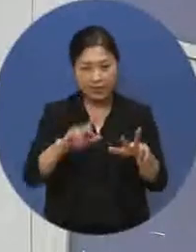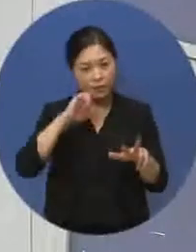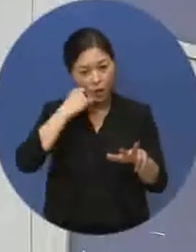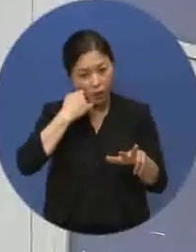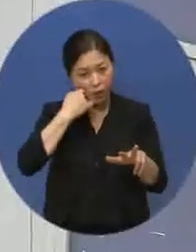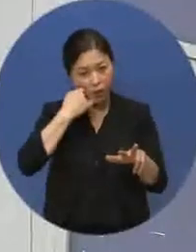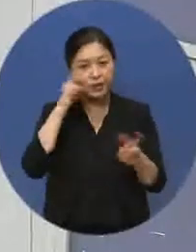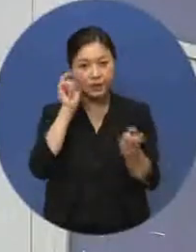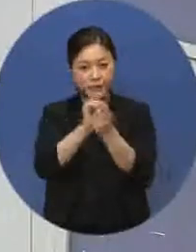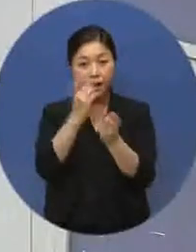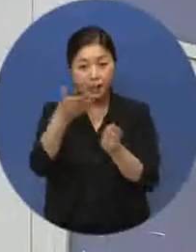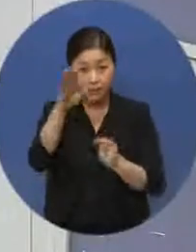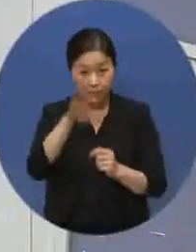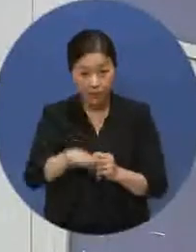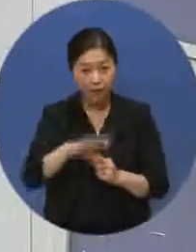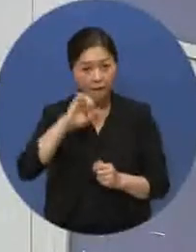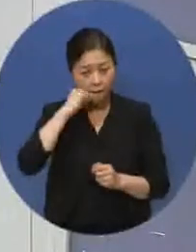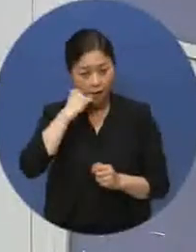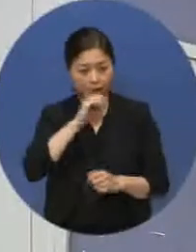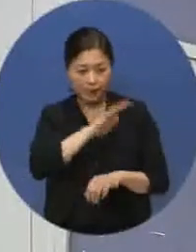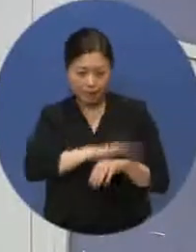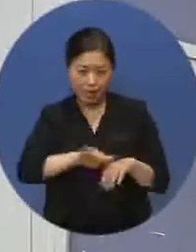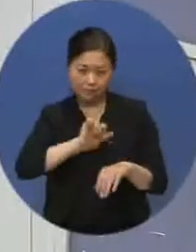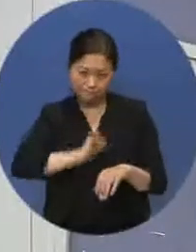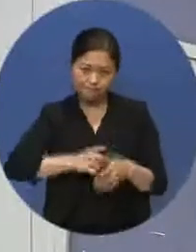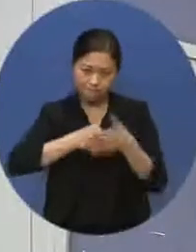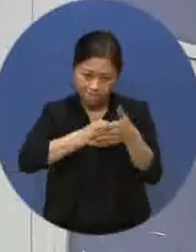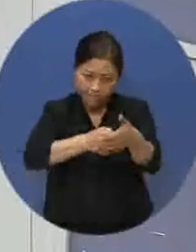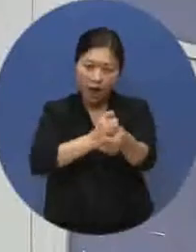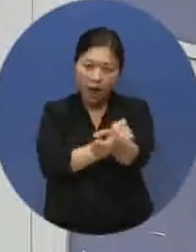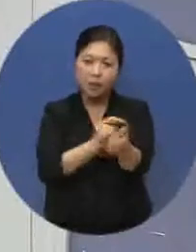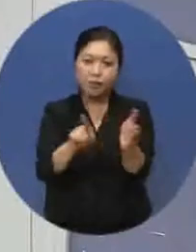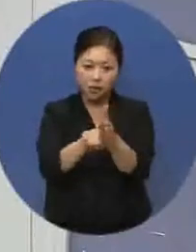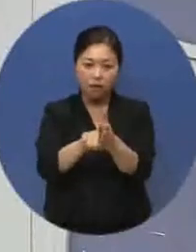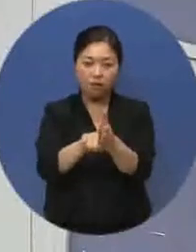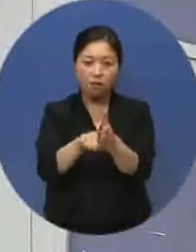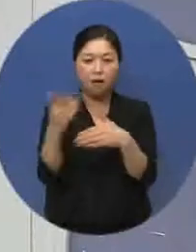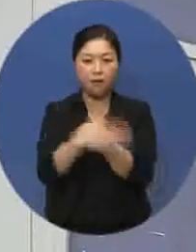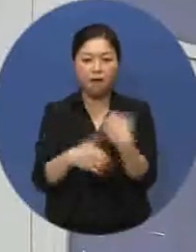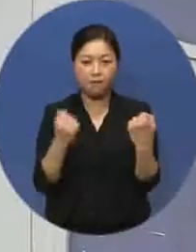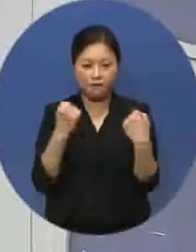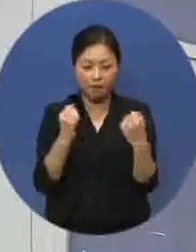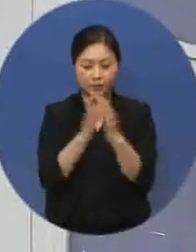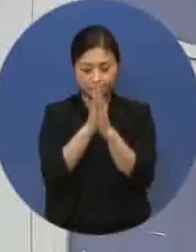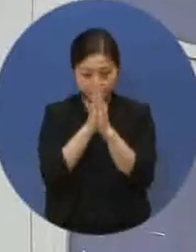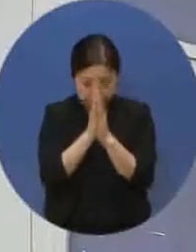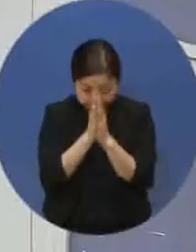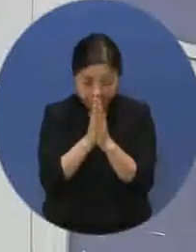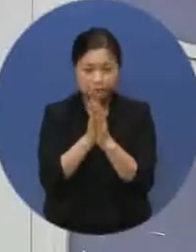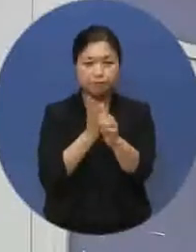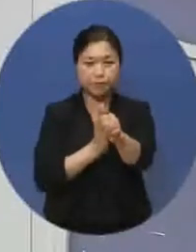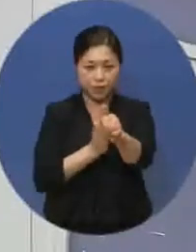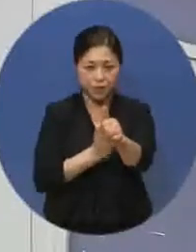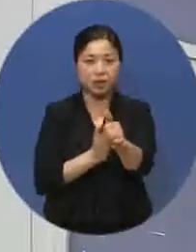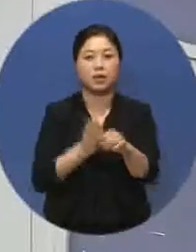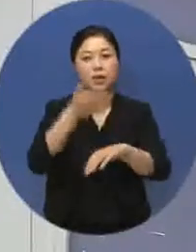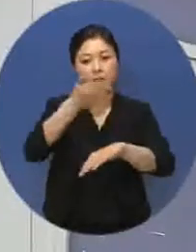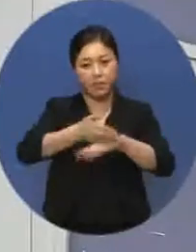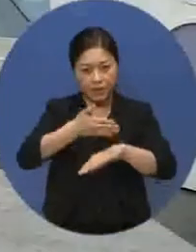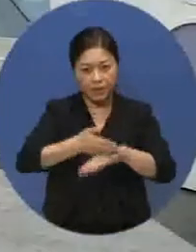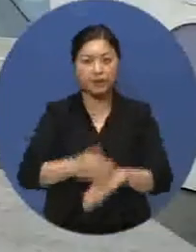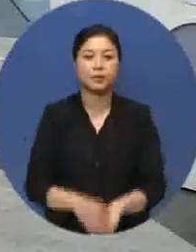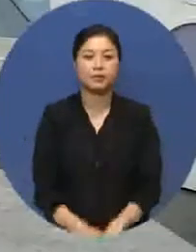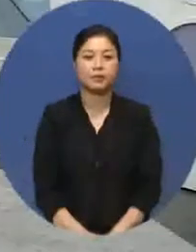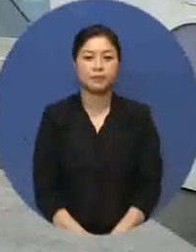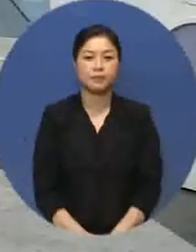어려우시더라도 이 난국을 충분히 헤쳐나가실 수 있으리라고 믿으며 항상 건강하시기를 기원합니다.